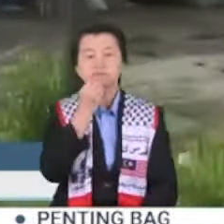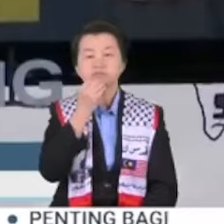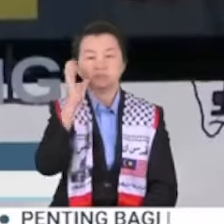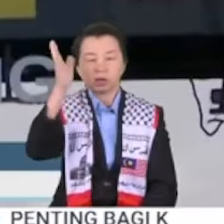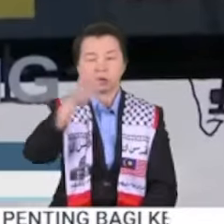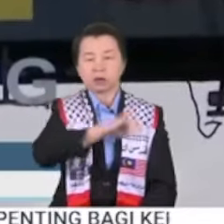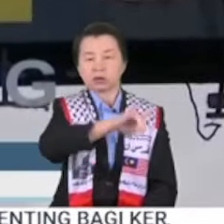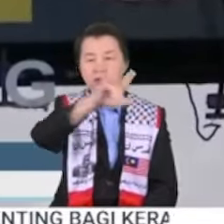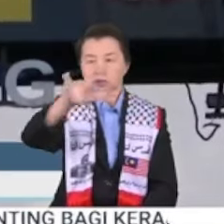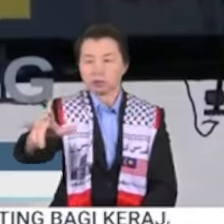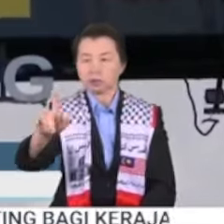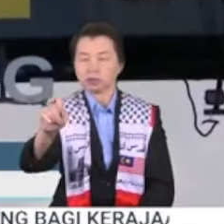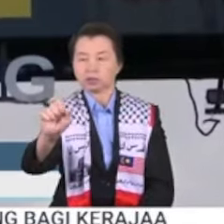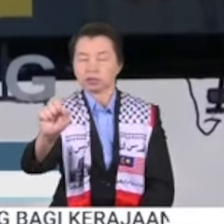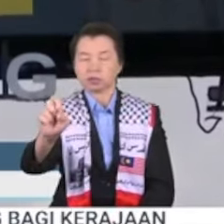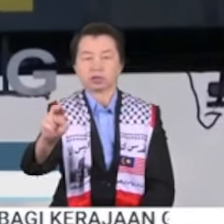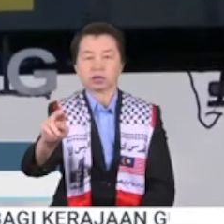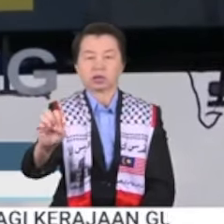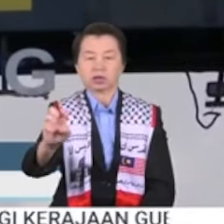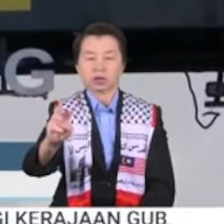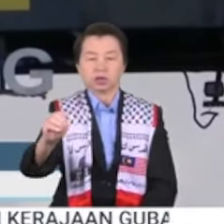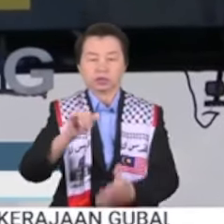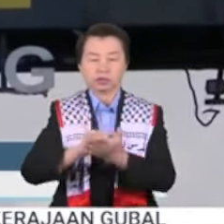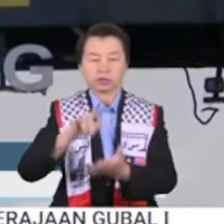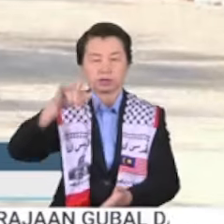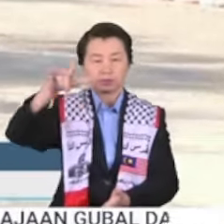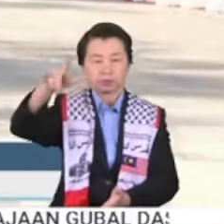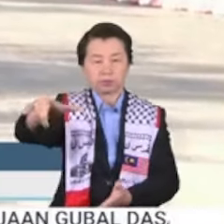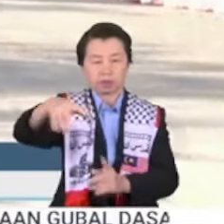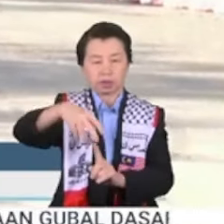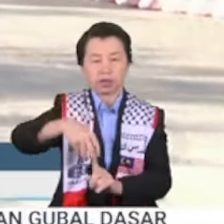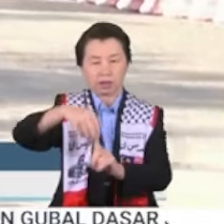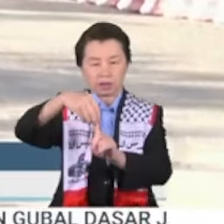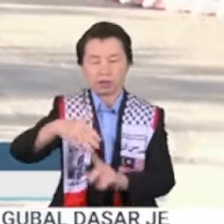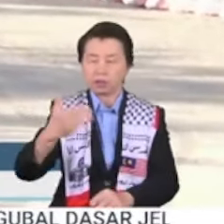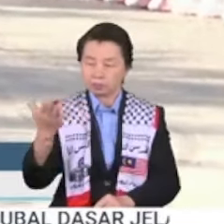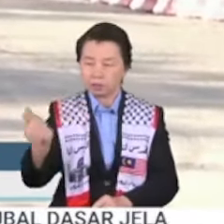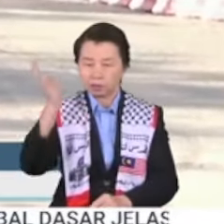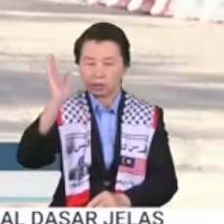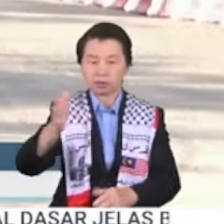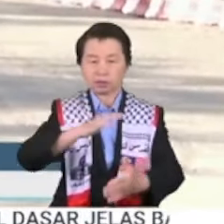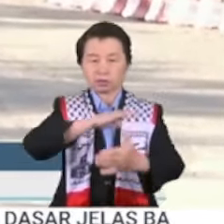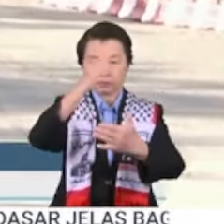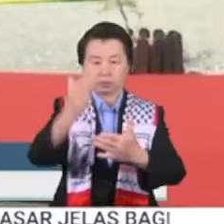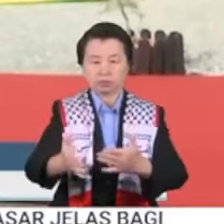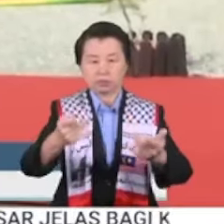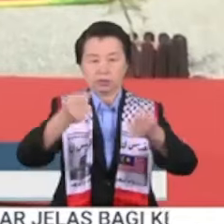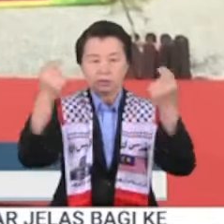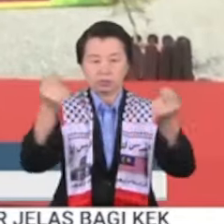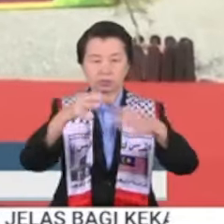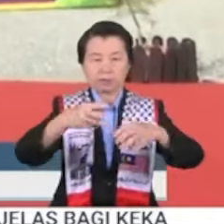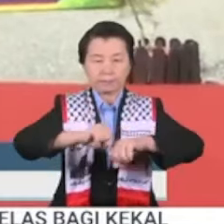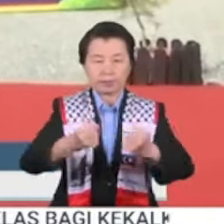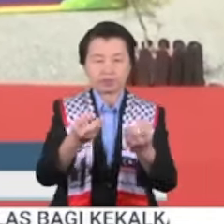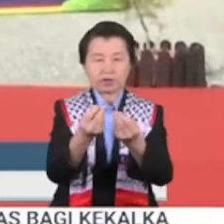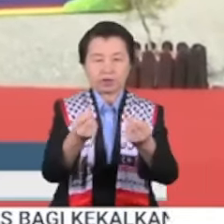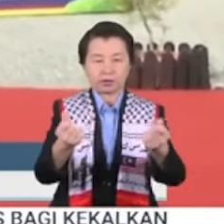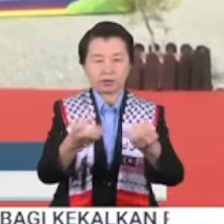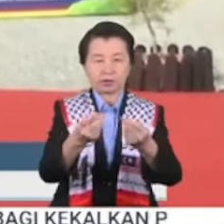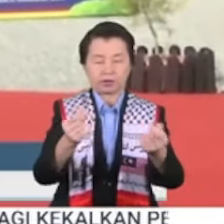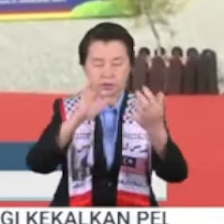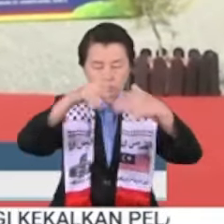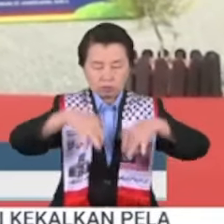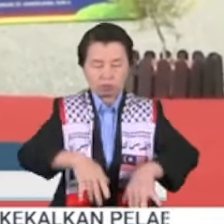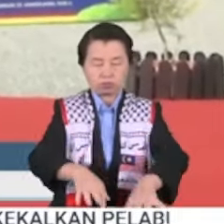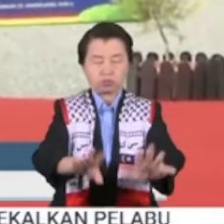akan berlepas ke daerah Tenom dengan pesawat khas. Beliau dijadual menyempurnakan upacara pecah tanah,